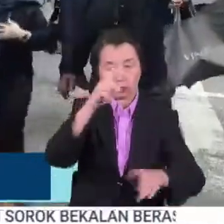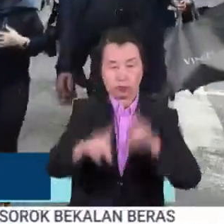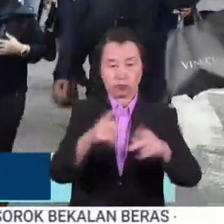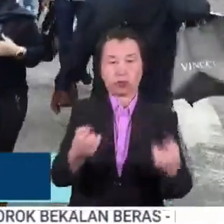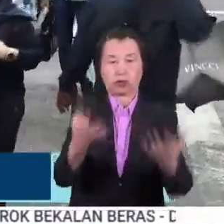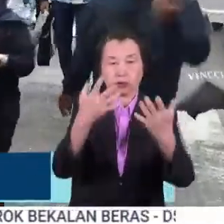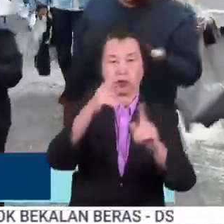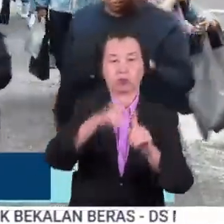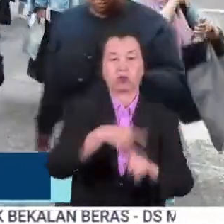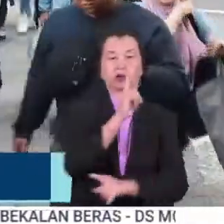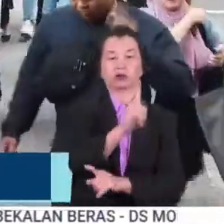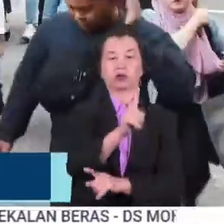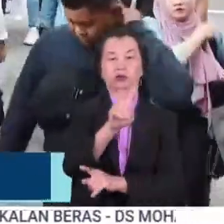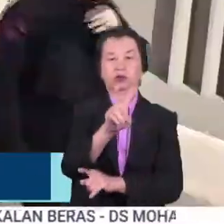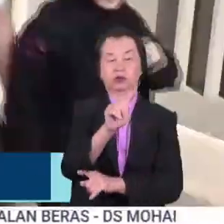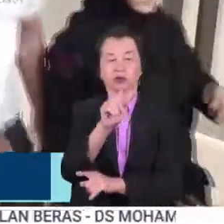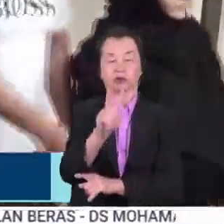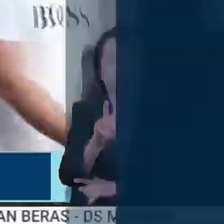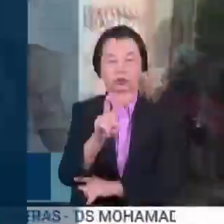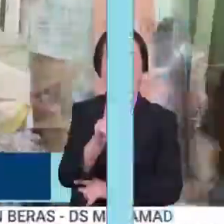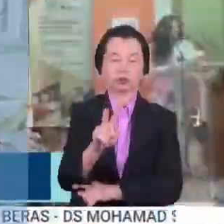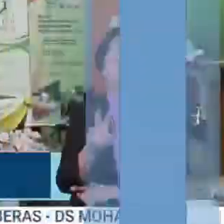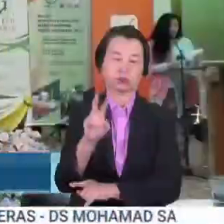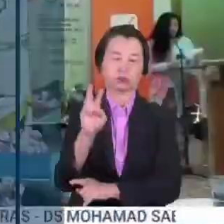pada Januari 2024.